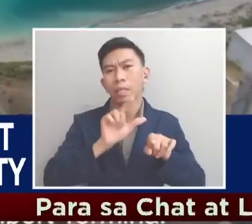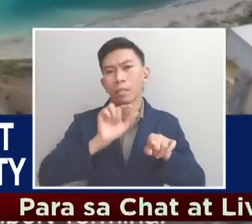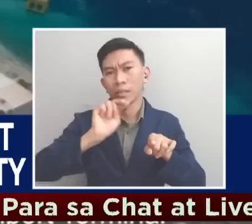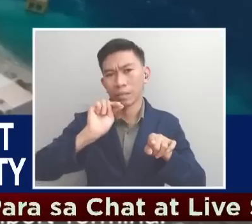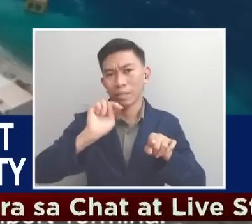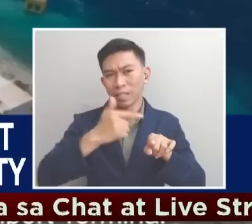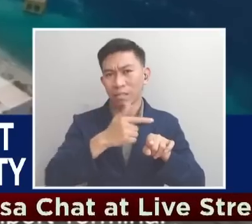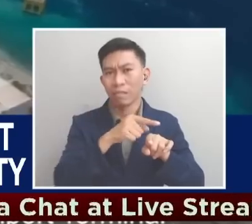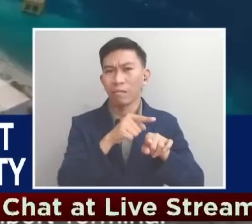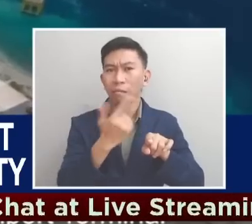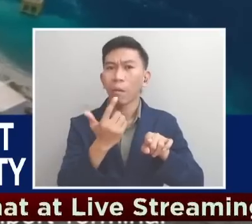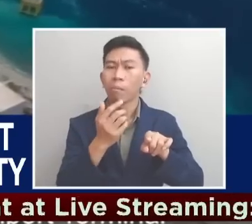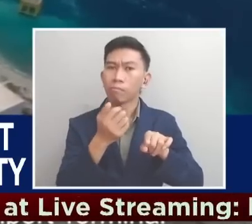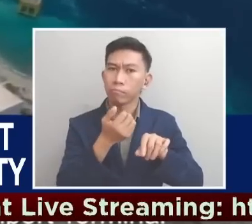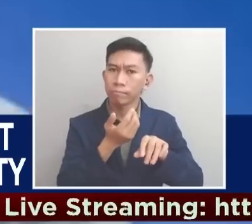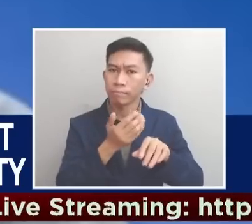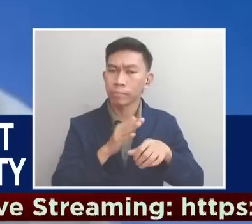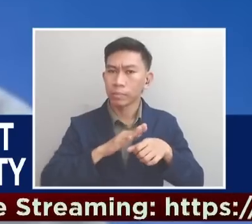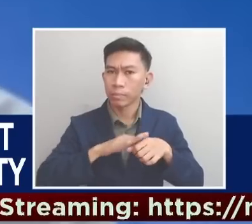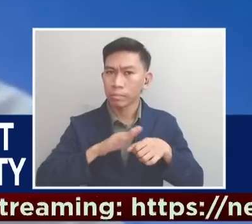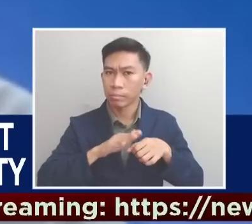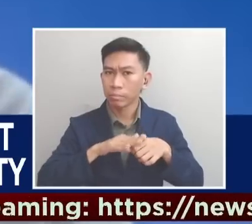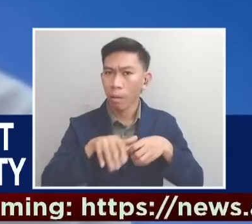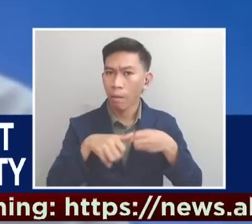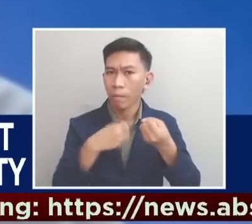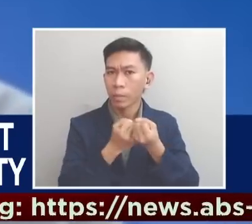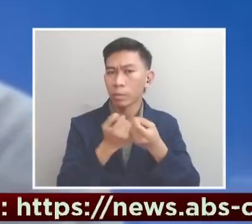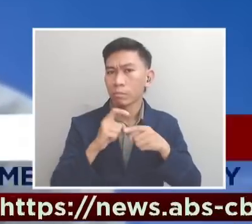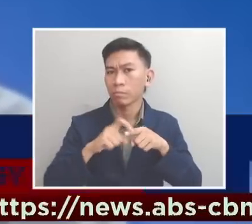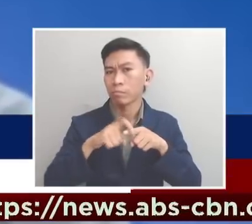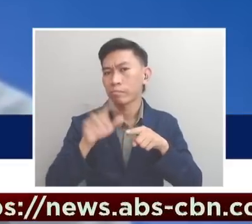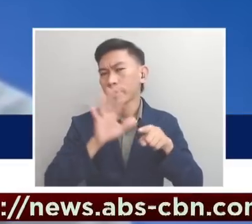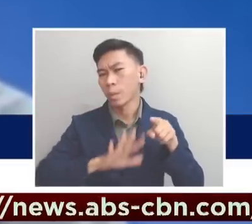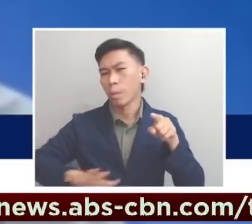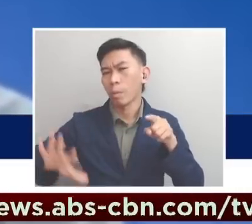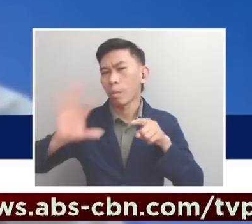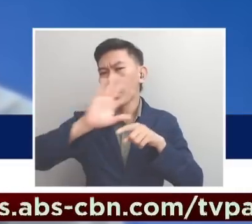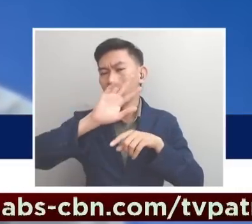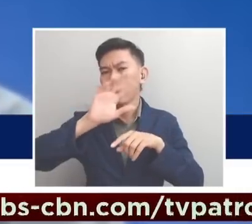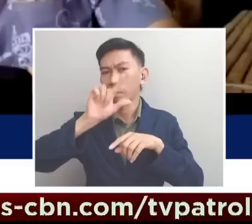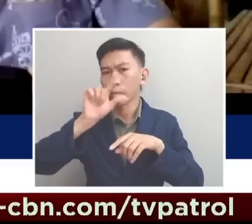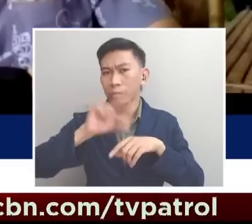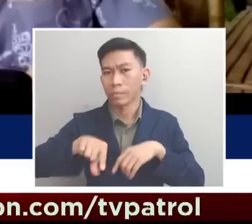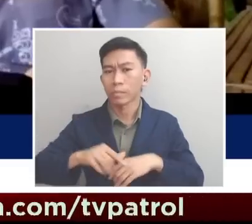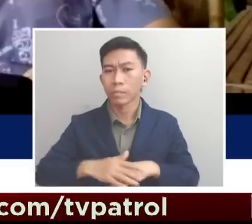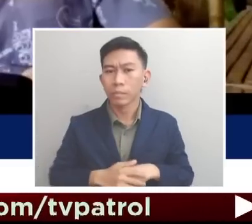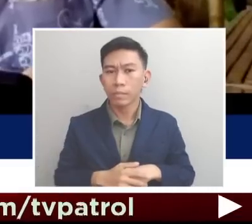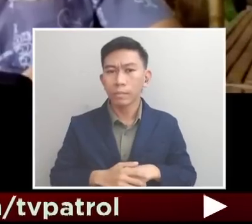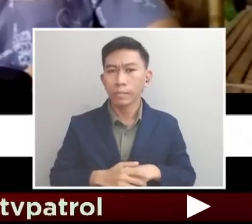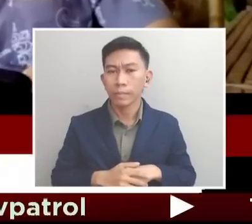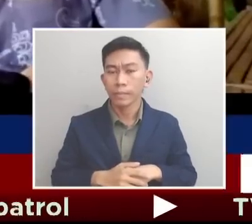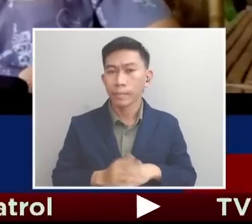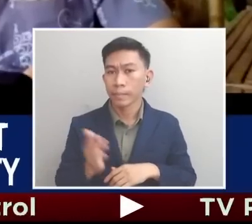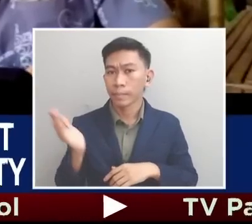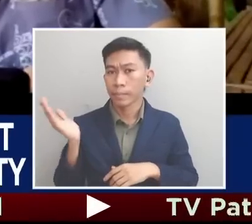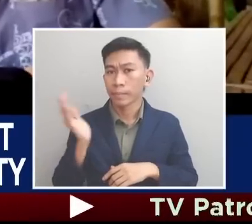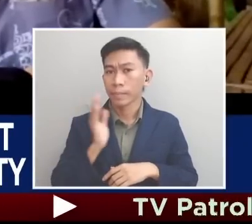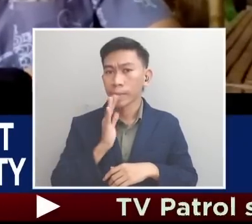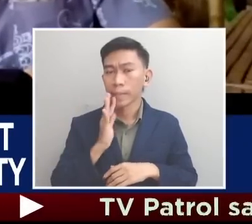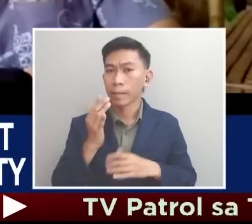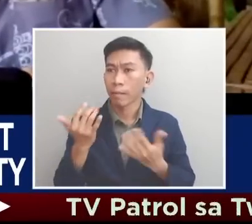ng kuryente. Wala po tayong nahanap for the meantime at na-develop, wala po tayong nagpuproduce na